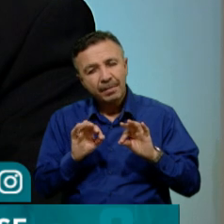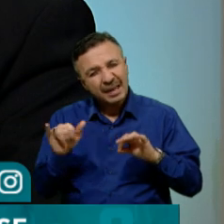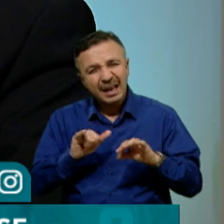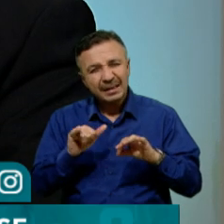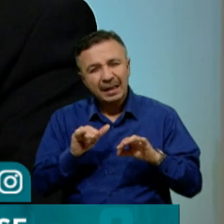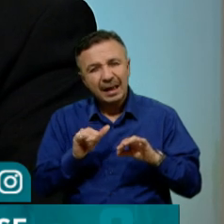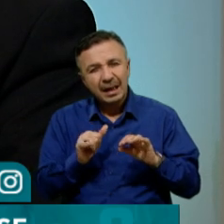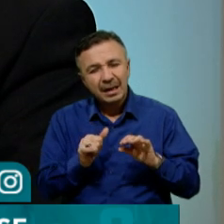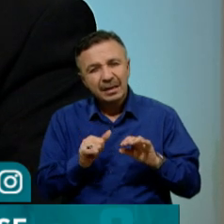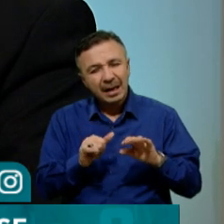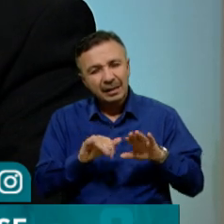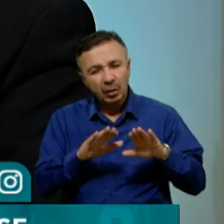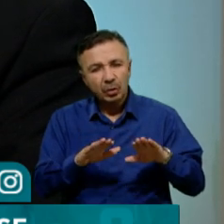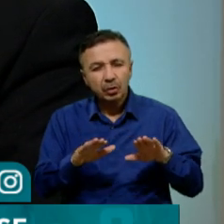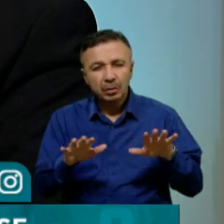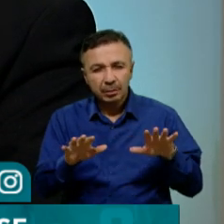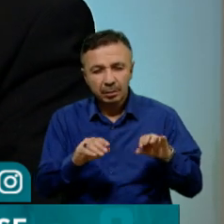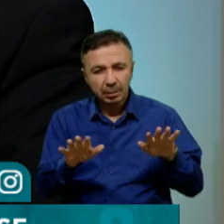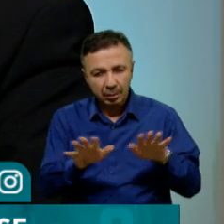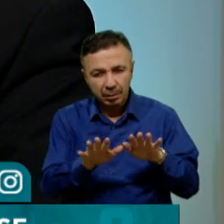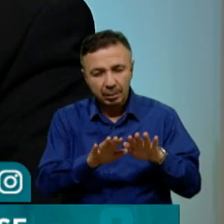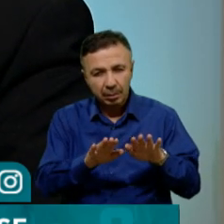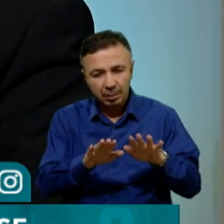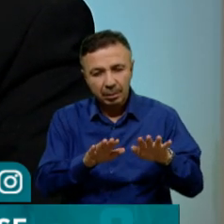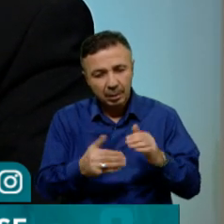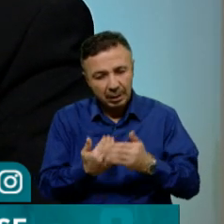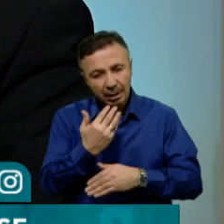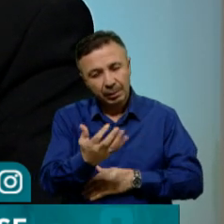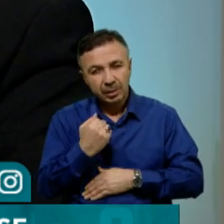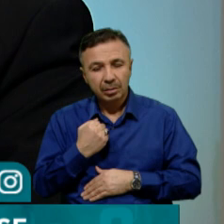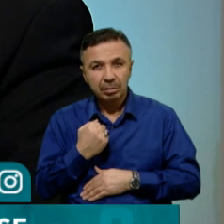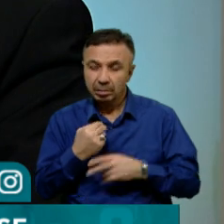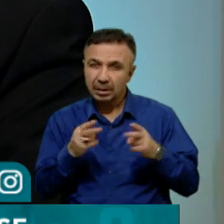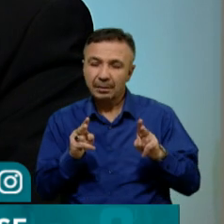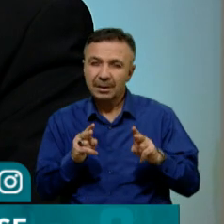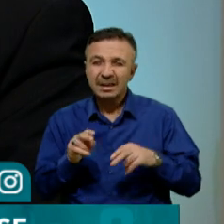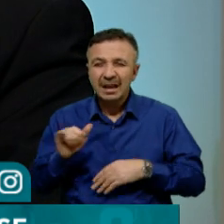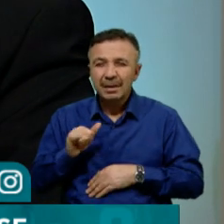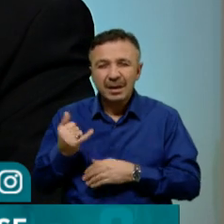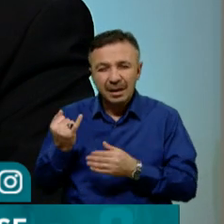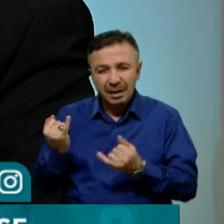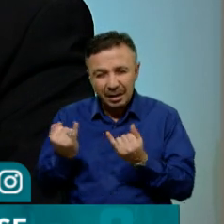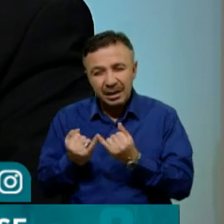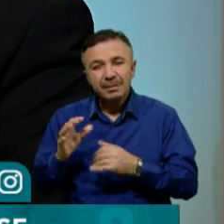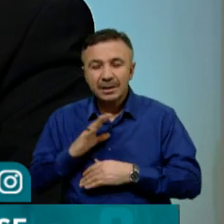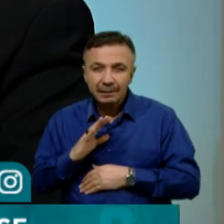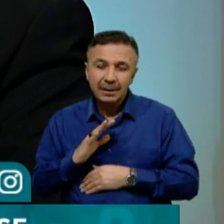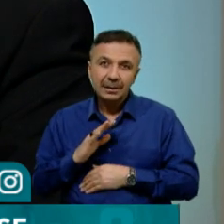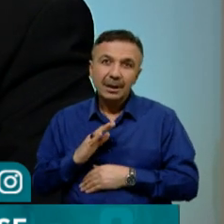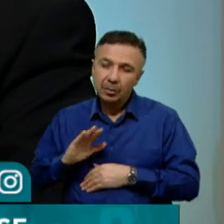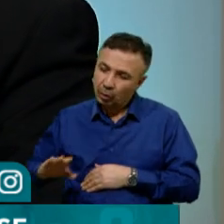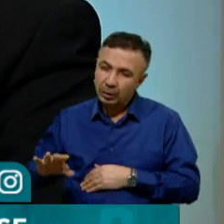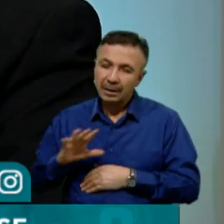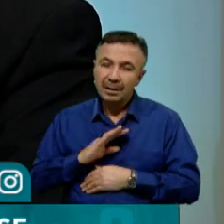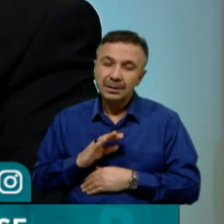allah'ınız iletemezsin abdestini alsın ama yanında bir kardeşimiz bulunuyorsa varsa o zaman